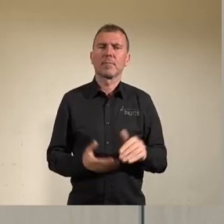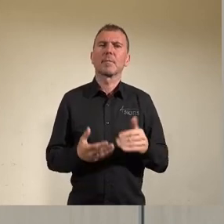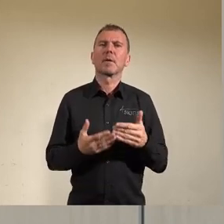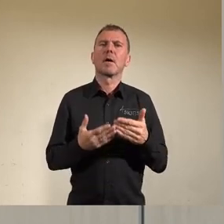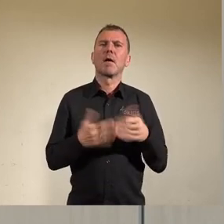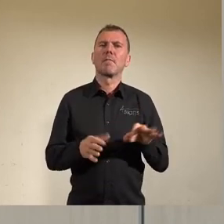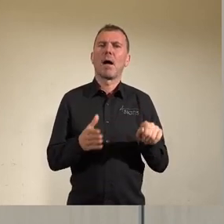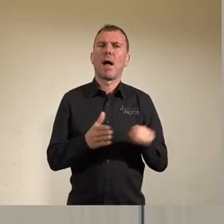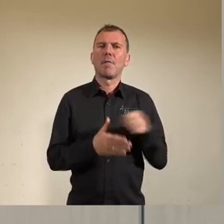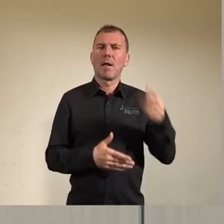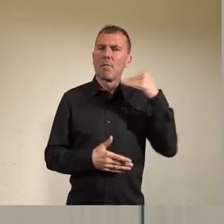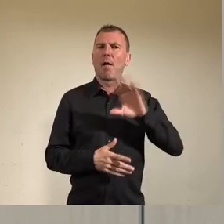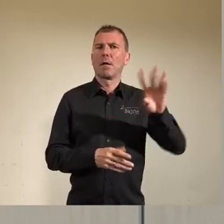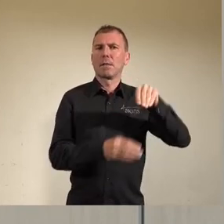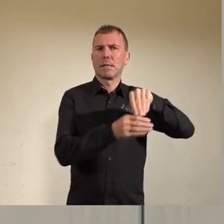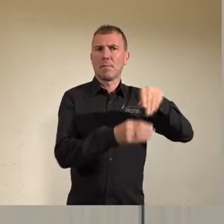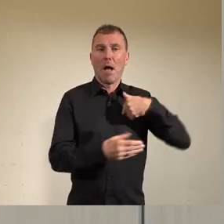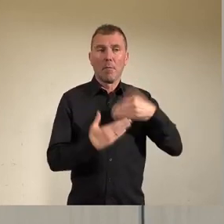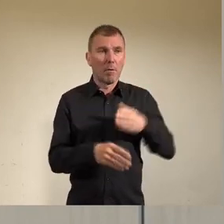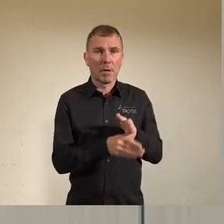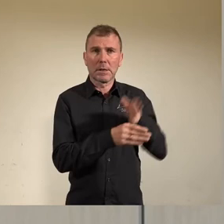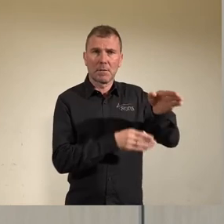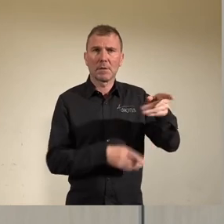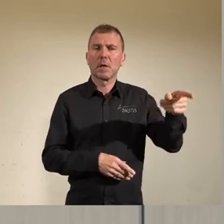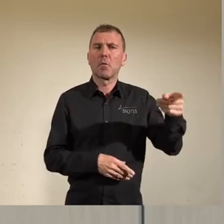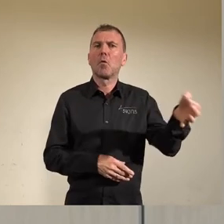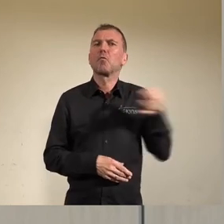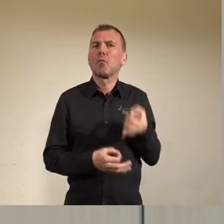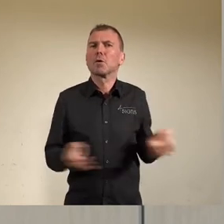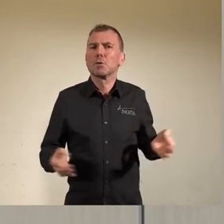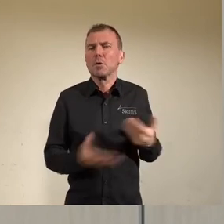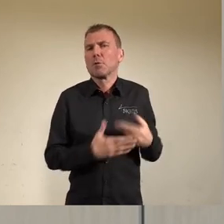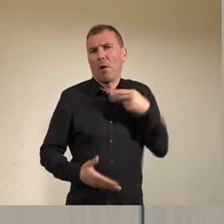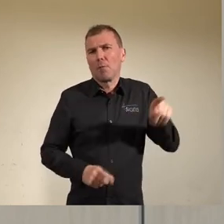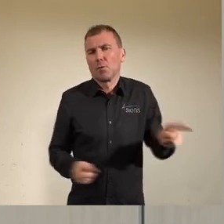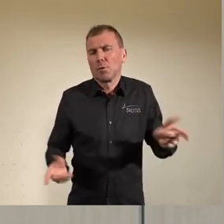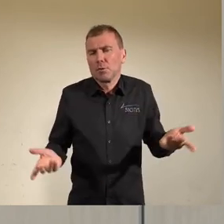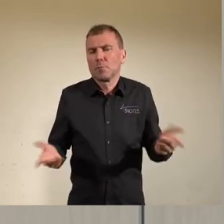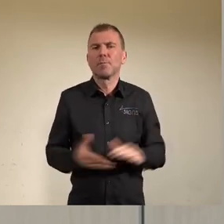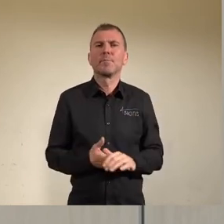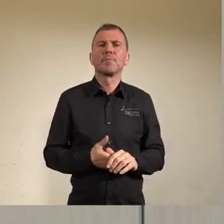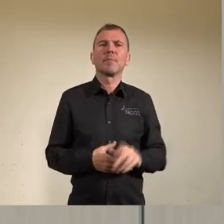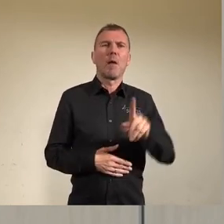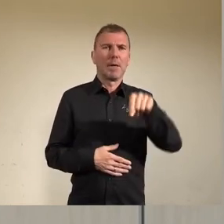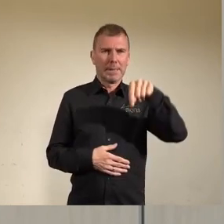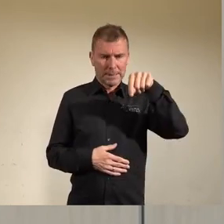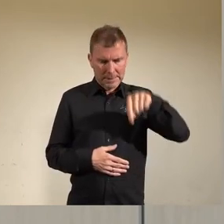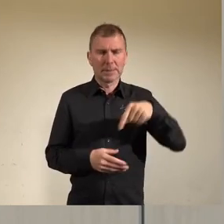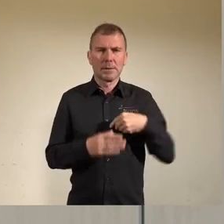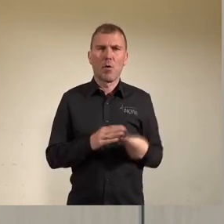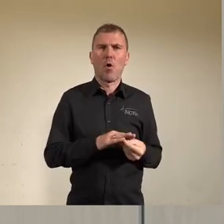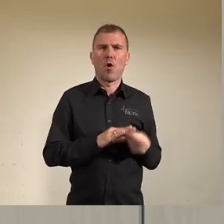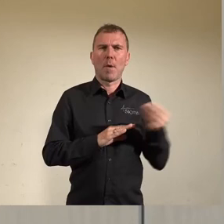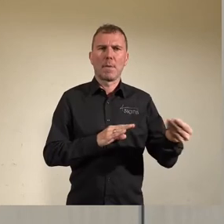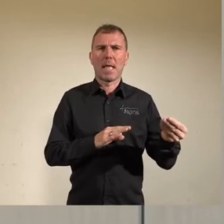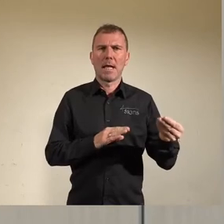Wähler nicht dabei, obwohl ich auch bei Ihnen gewesen bin. Und ansonsten haben wir es Ihnen jetzt übermittelt,